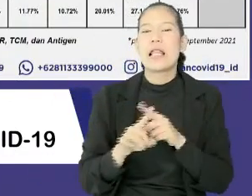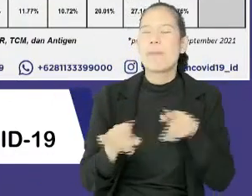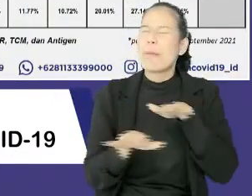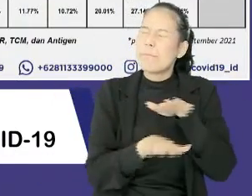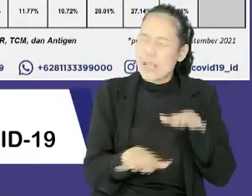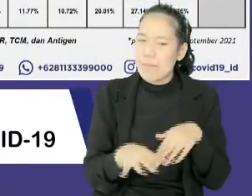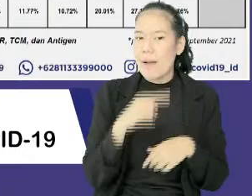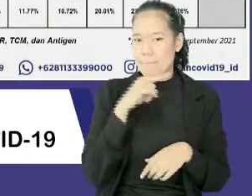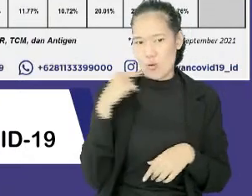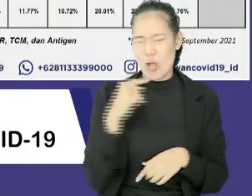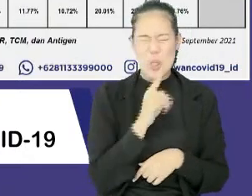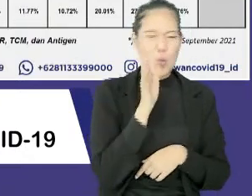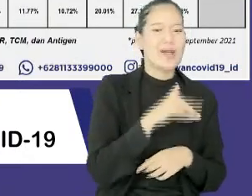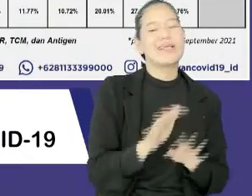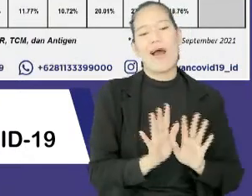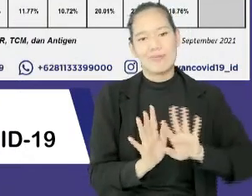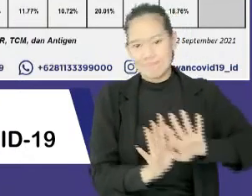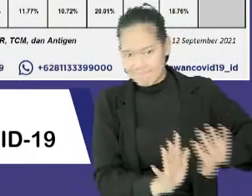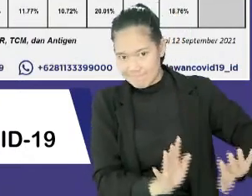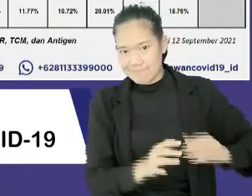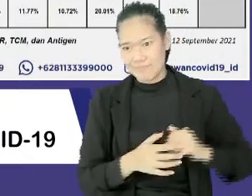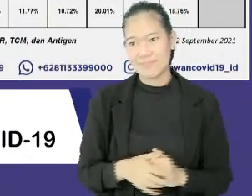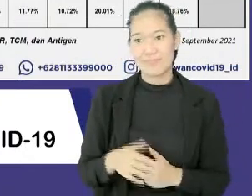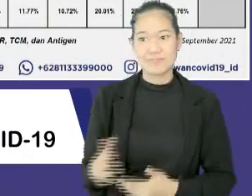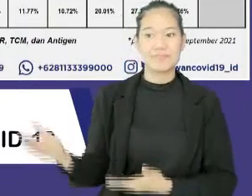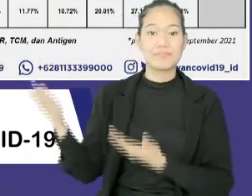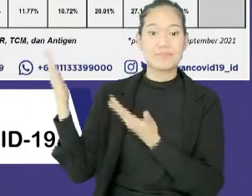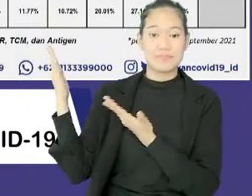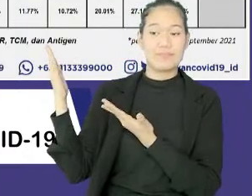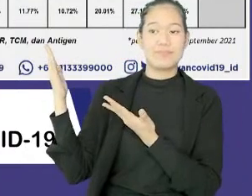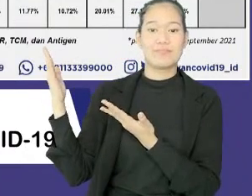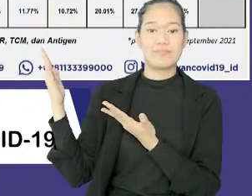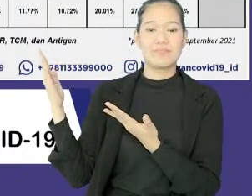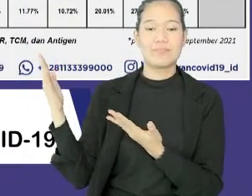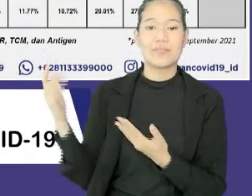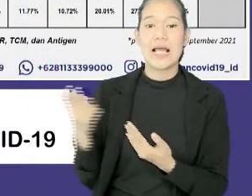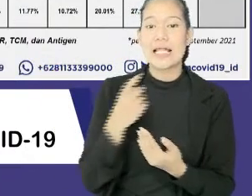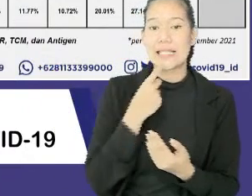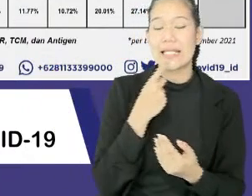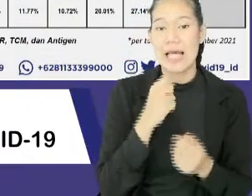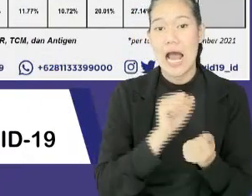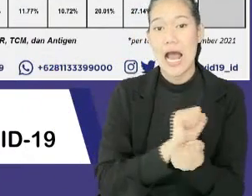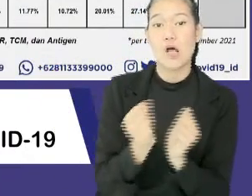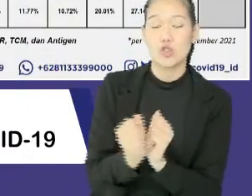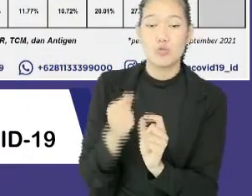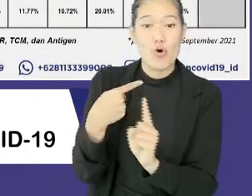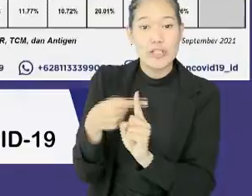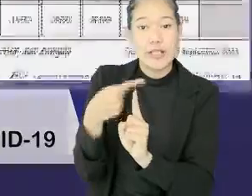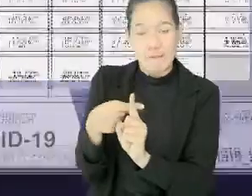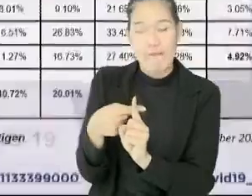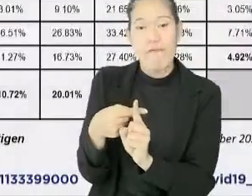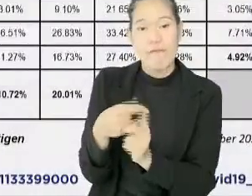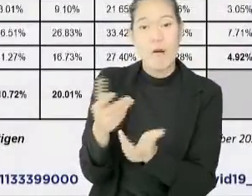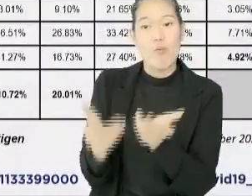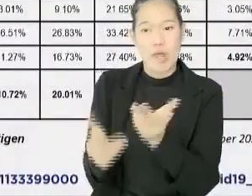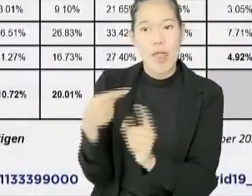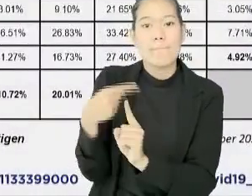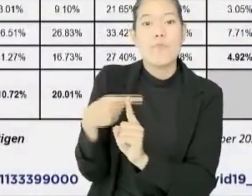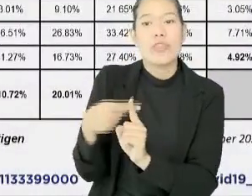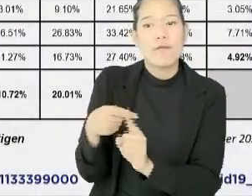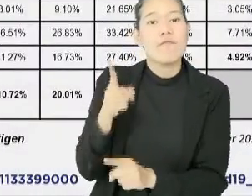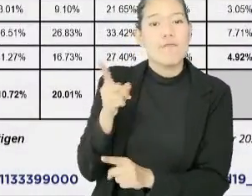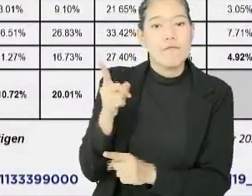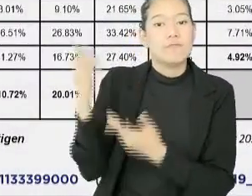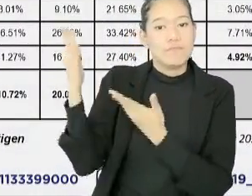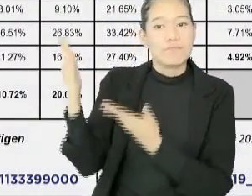tapi minimal mingguan jangan harian Nah di sini ada gambaran terkait dengan positif feathered yang ada di Indonesia ini angkanya